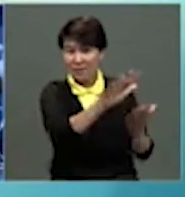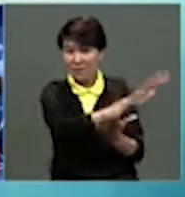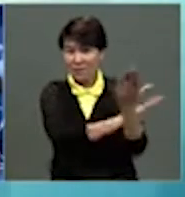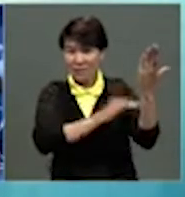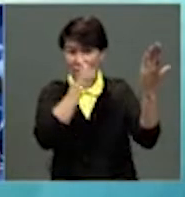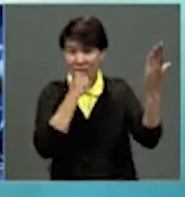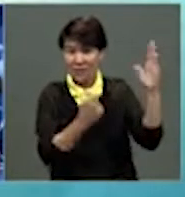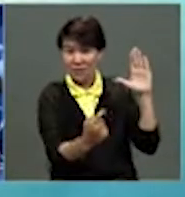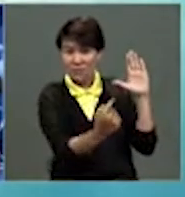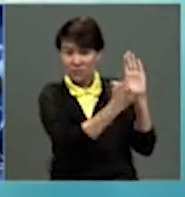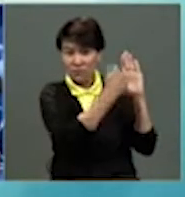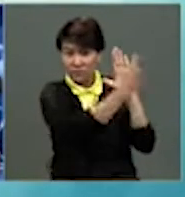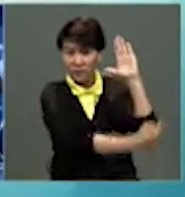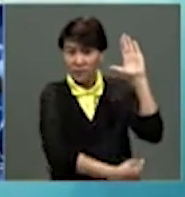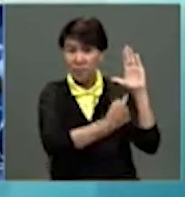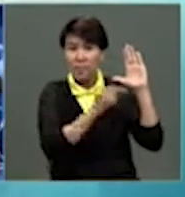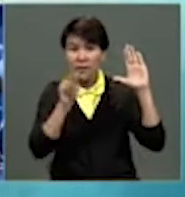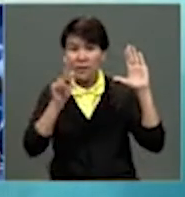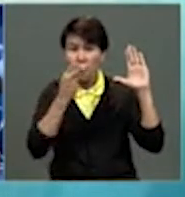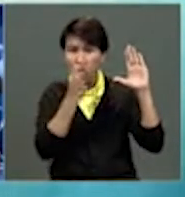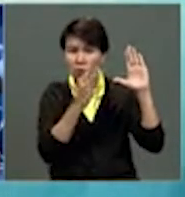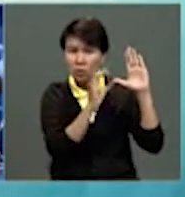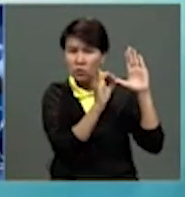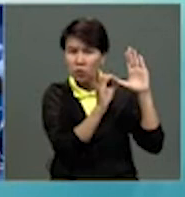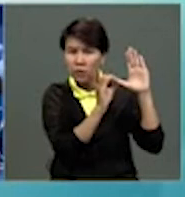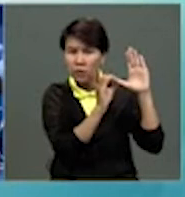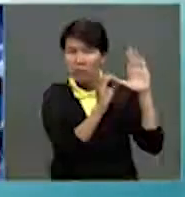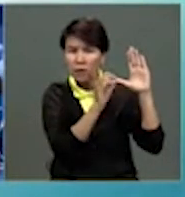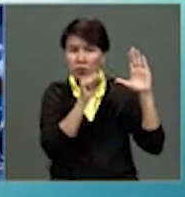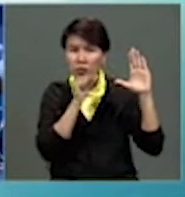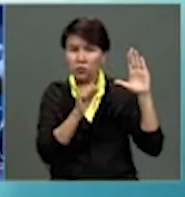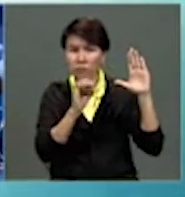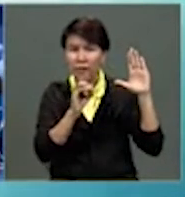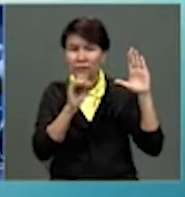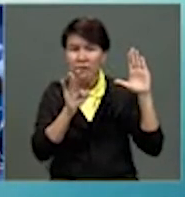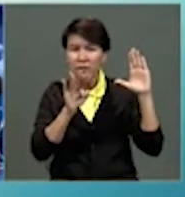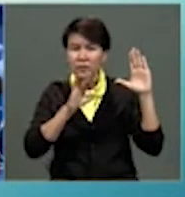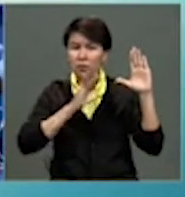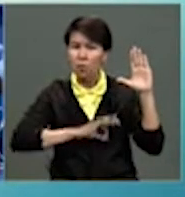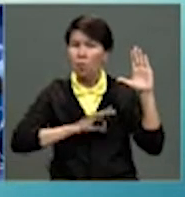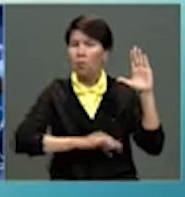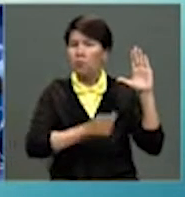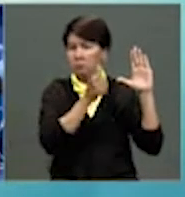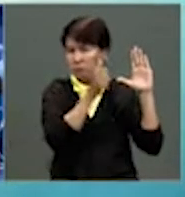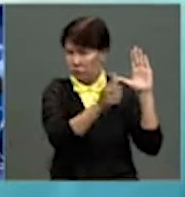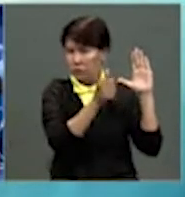เต็มเลยนะครับแล้วก็อยู่ในกระจายตามภาคต่างๆนะครับก็จะเห็นว่าอำเภอระกิจส่วนตัวจะเป็นส่วนใหญ่นะครับเกษตรรองลงมาคำถามที่เกี่ยวข้องก็จะถามเรื่องของพฤติกรรมป้องกันตนเองนี่แหละครับว่าเขาเป็นอย่างไรนะครับตาตกไหมใส่หน้ากากอยู่ไหมกินร้อนช้อนกลางเป็นยังไงล้างมือล่ะเป็นอย่างไรบ้างอยู่ใกล้คนอื่นหรือเปล่านะครับเอามือไปแตะหน้าจมูกอะไรไหมเนี่ยนะครับซ้ายมือก่อนนะครับที่สีเขียวทั้งประเทศเนี่ยนะครับก็บอกว่าค่าเฉลี่ยของทั้งประเทศเนี่ยอยู่ที่0.8 4ถือว่าดีนะครับนะครับ0.84